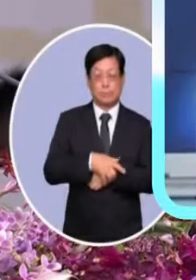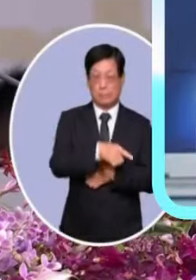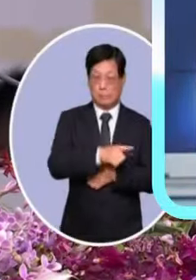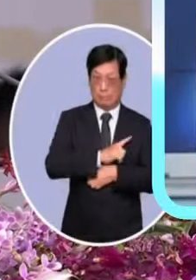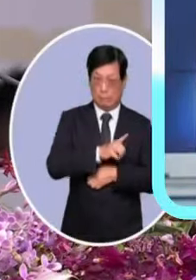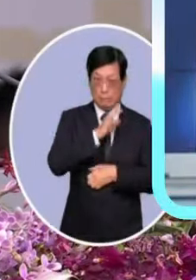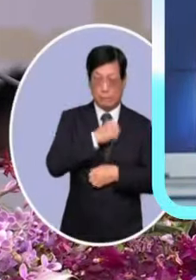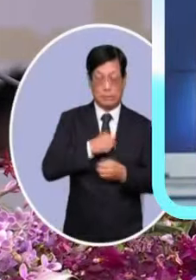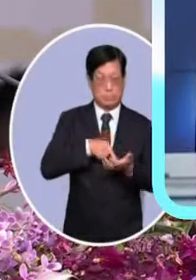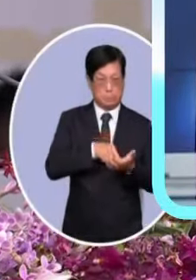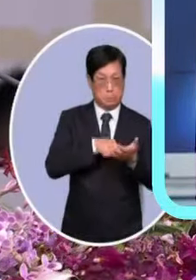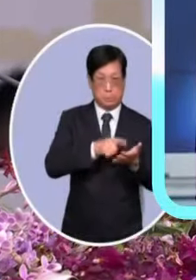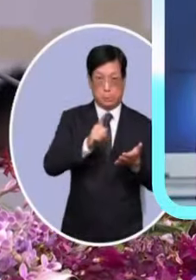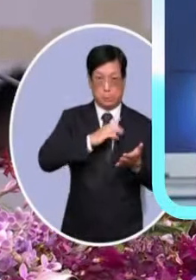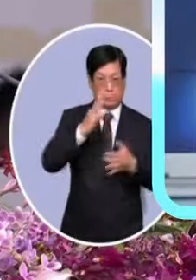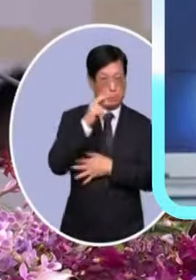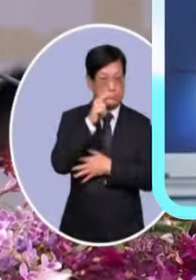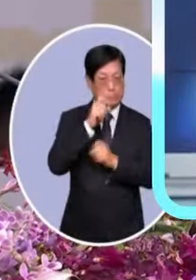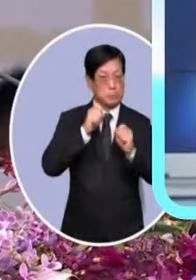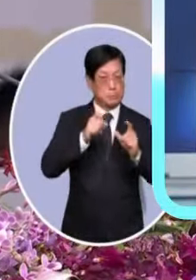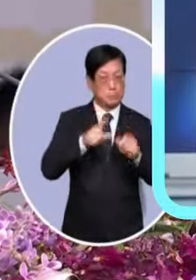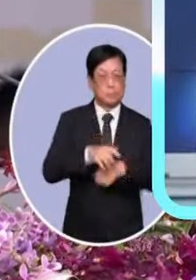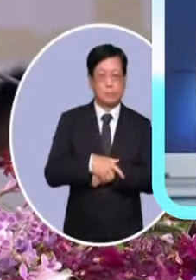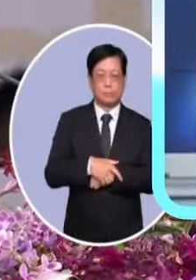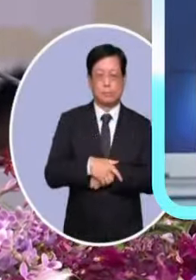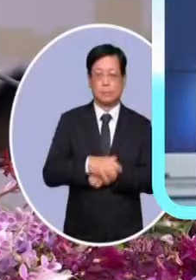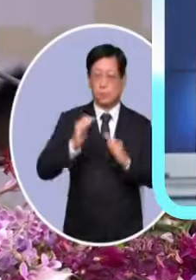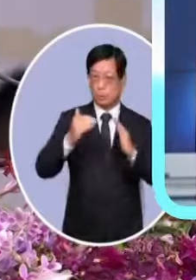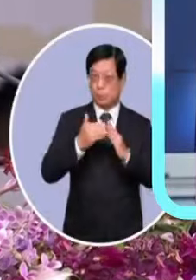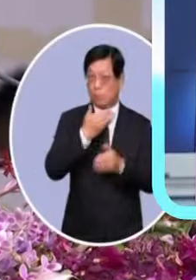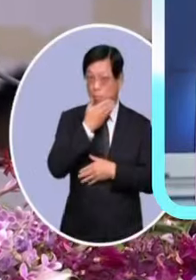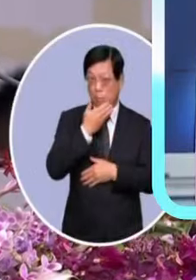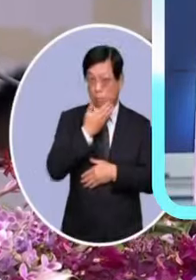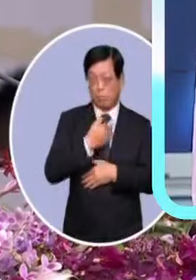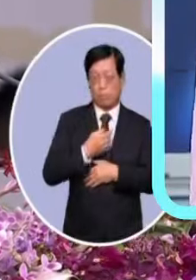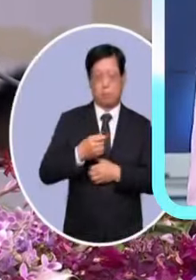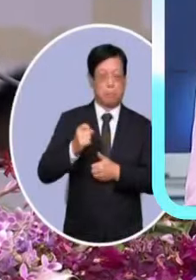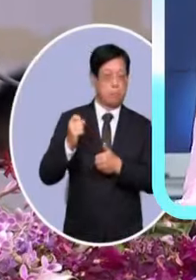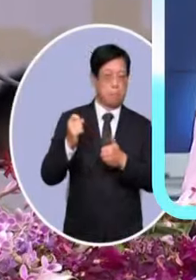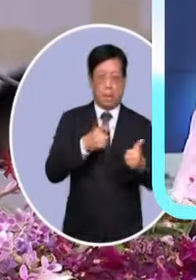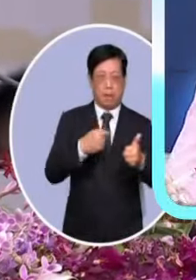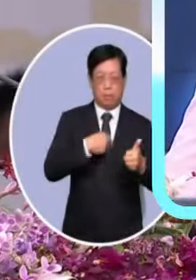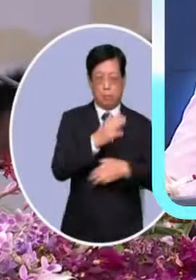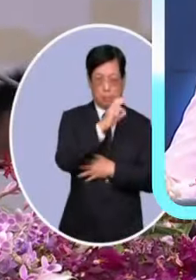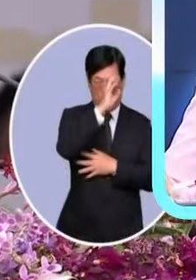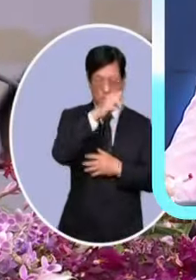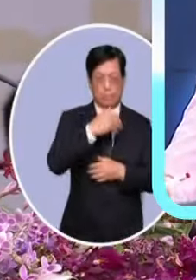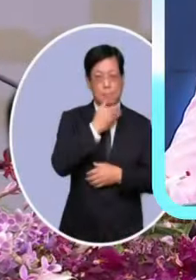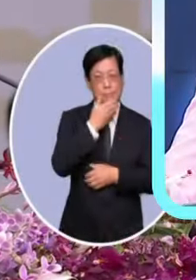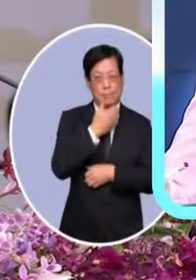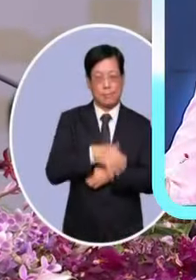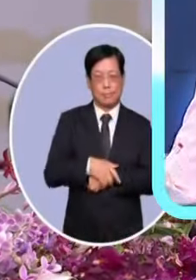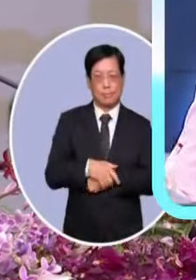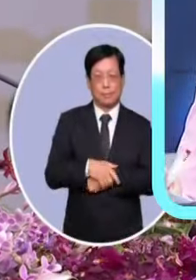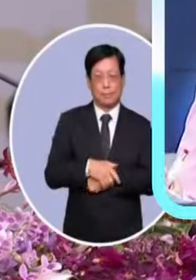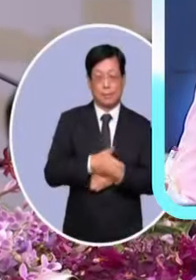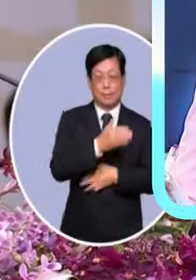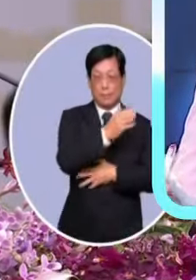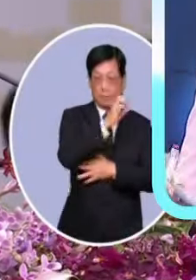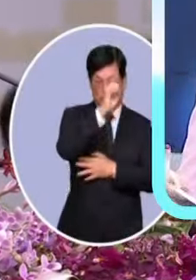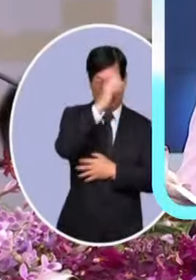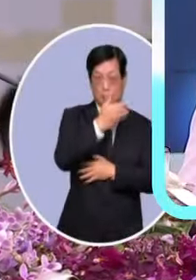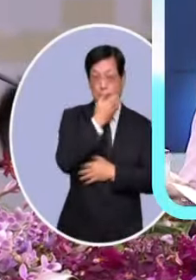到啊。你凸显的还是两国论嘛，就说只要两国论，嗯，那台湾叫做中华民国也没关